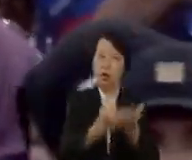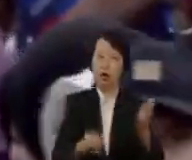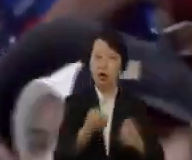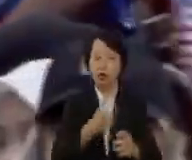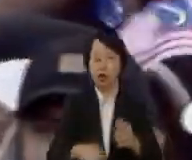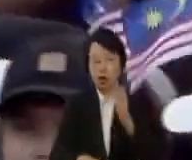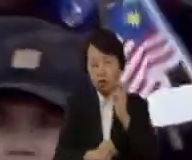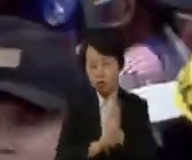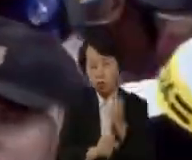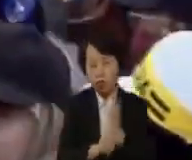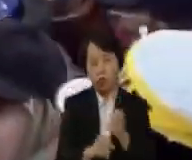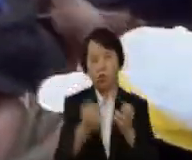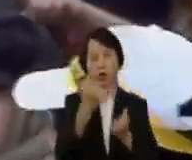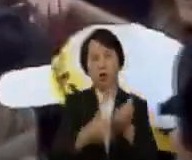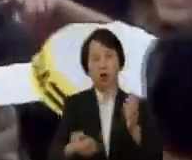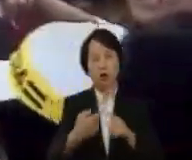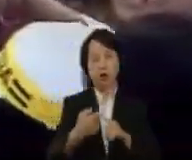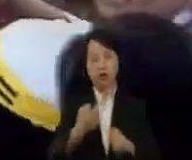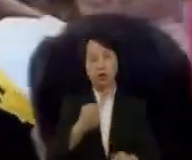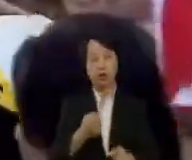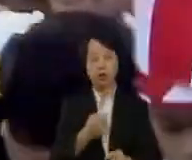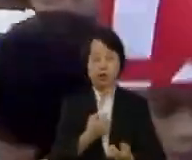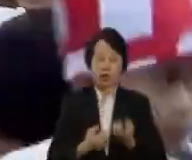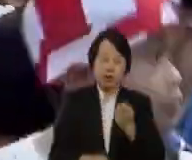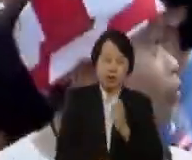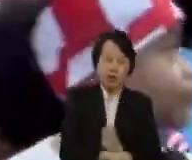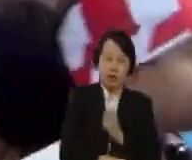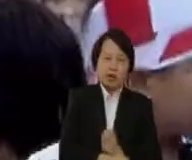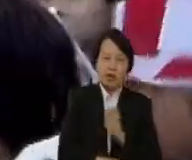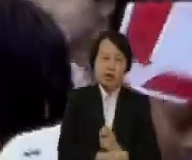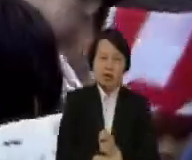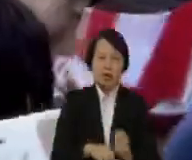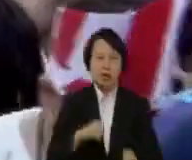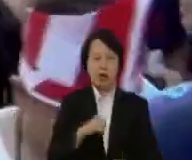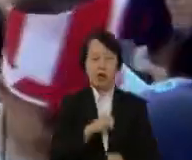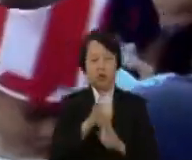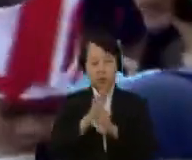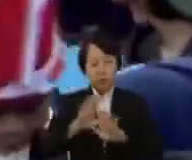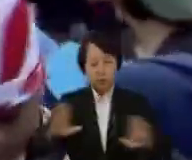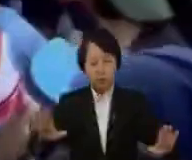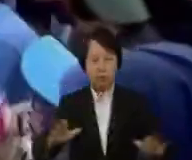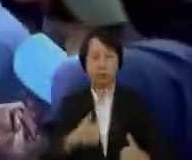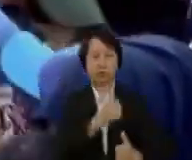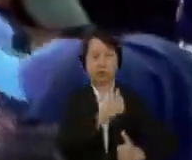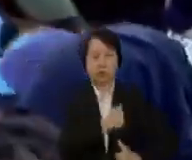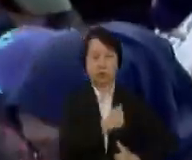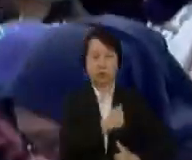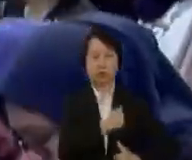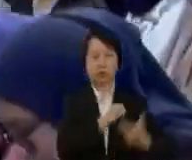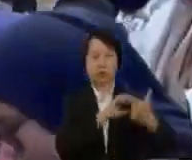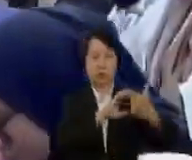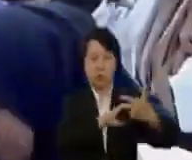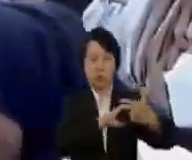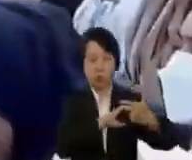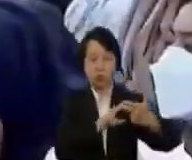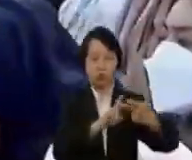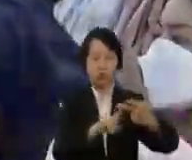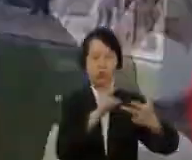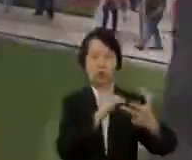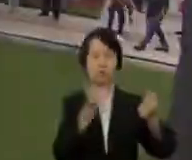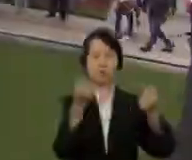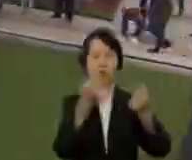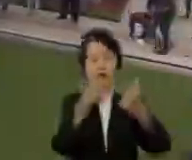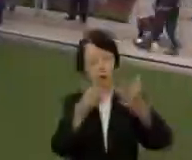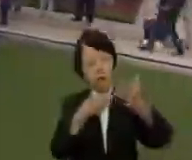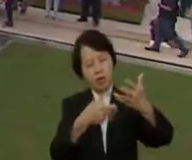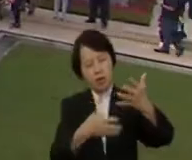susah payah, lahirnya daripada jerih perih anggota pengaman dan juga anggota tentera Polis Diraja Malaysia dan juga banyak